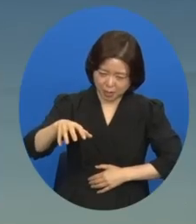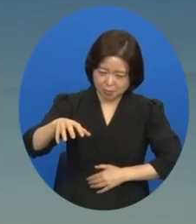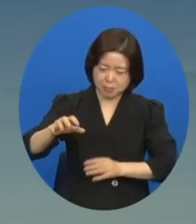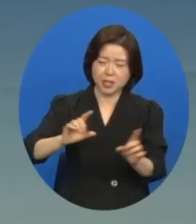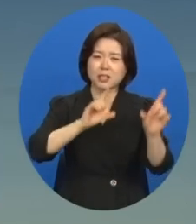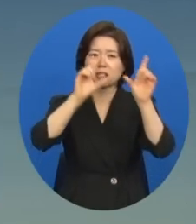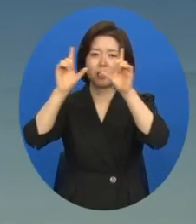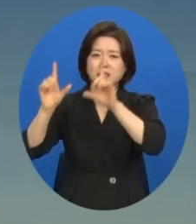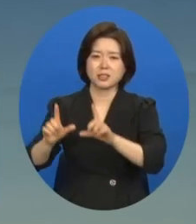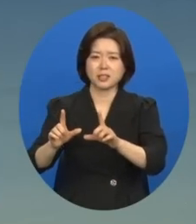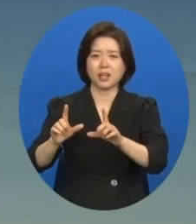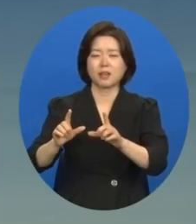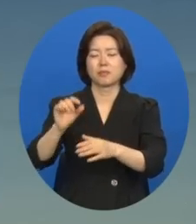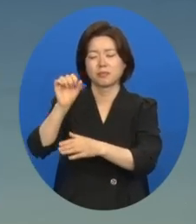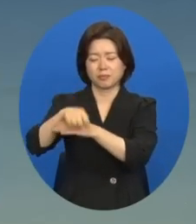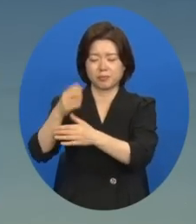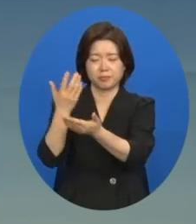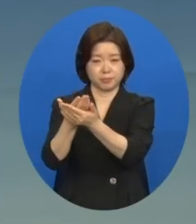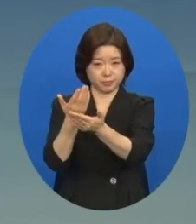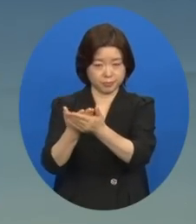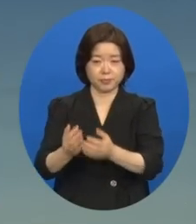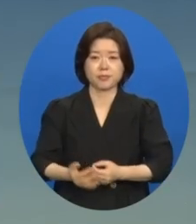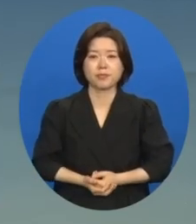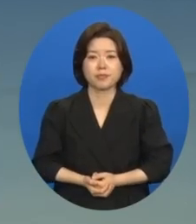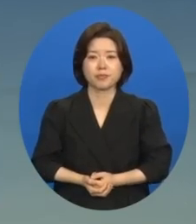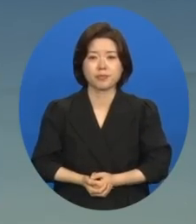삶을 허락하여 주십시오.